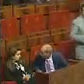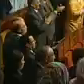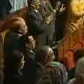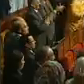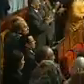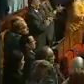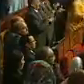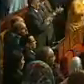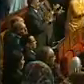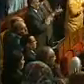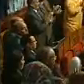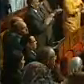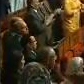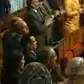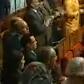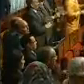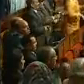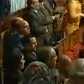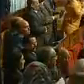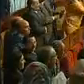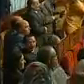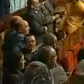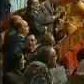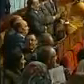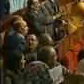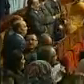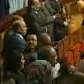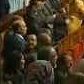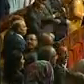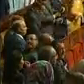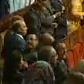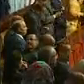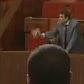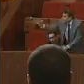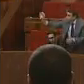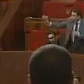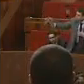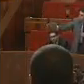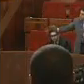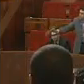سيد رئيس رفعت الجلسة، سيد رئيس، سيد رئيس.